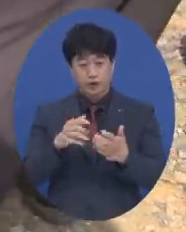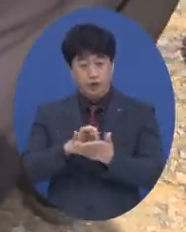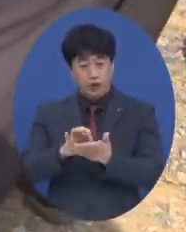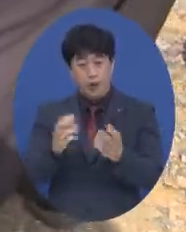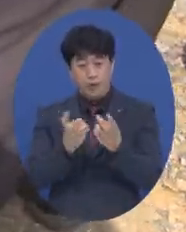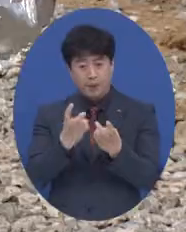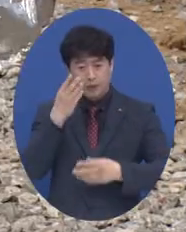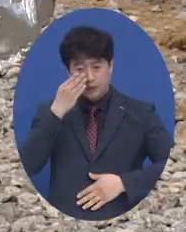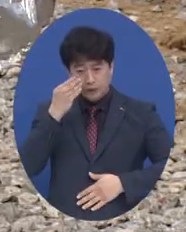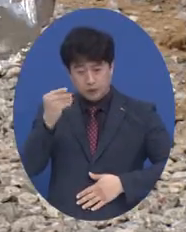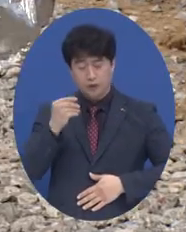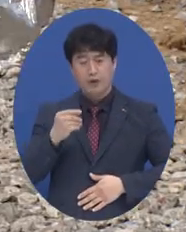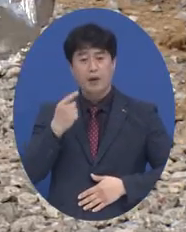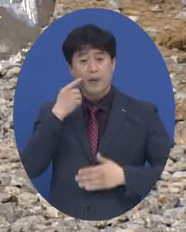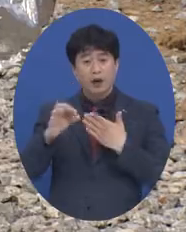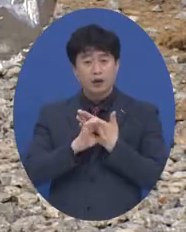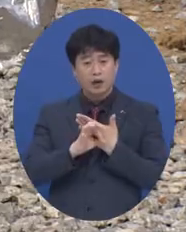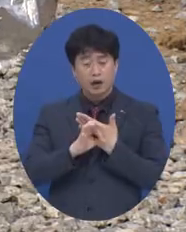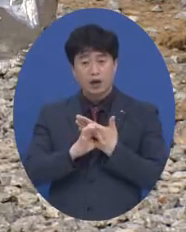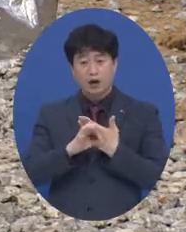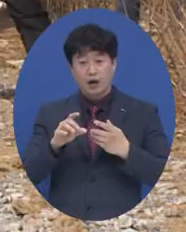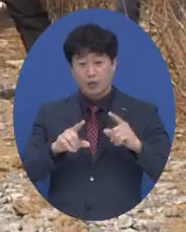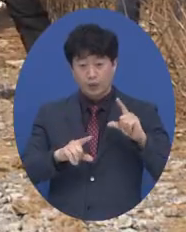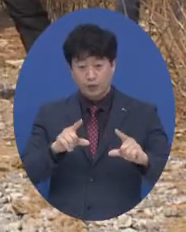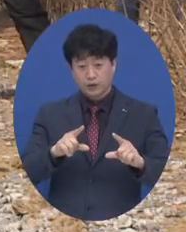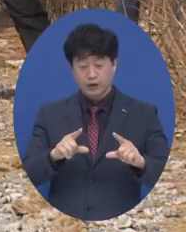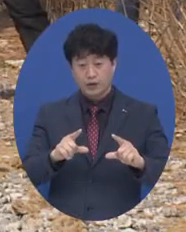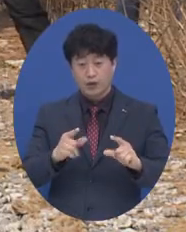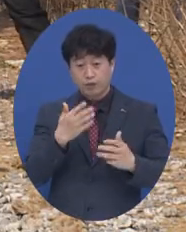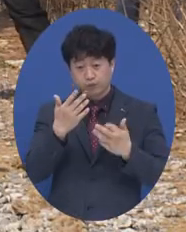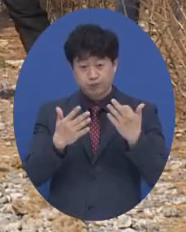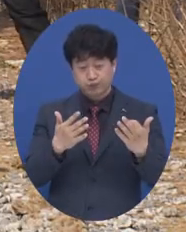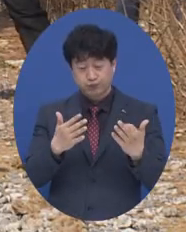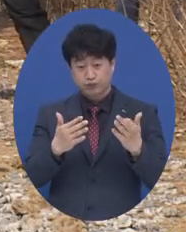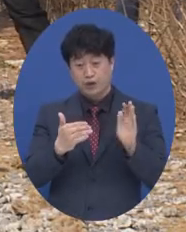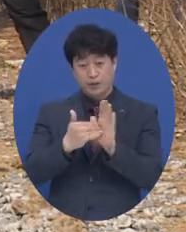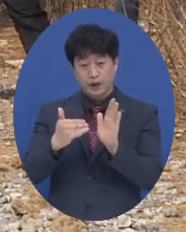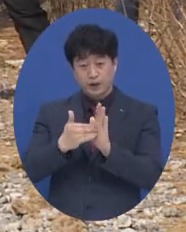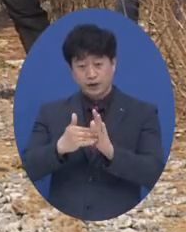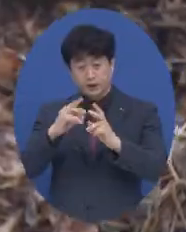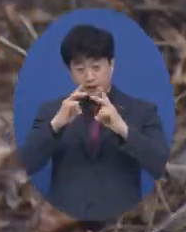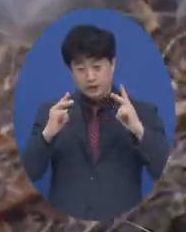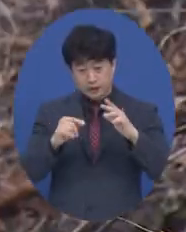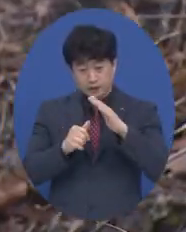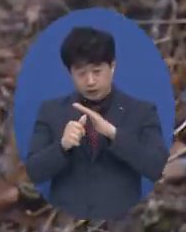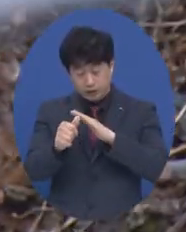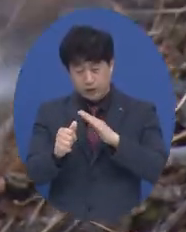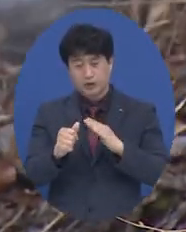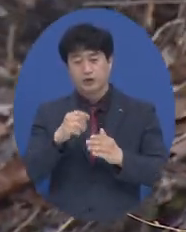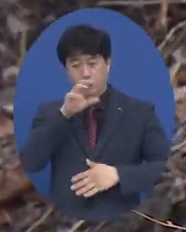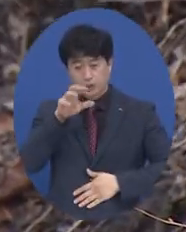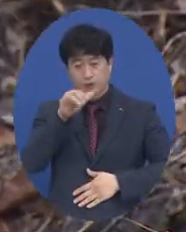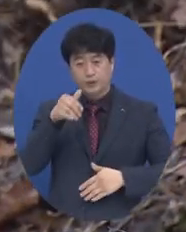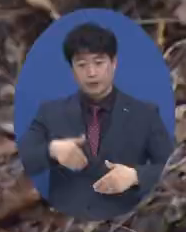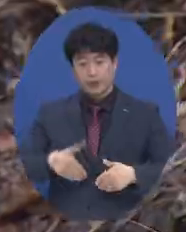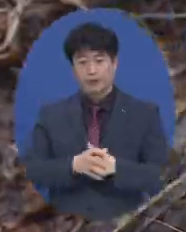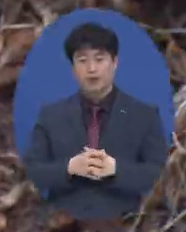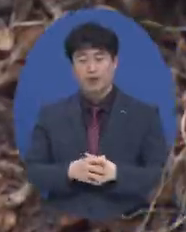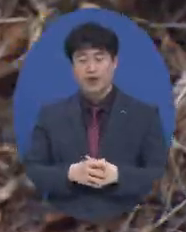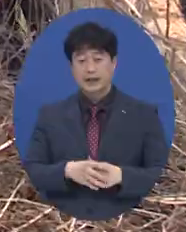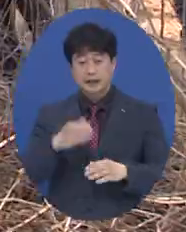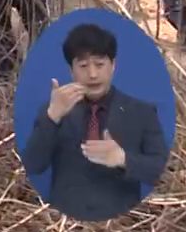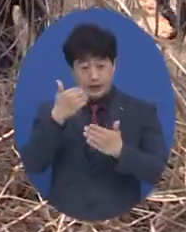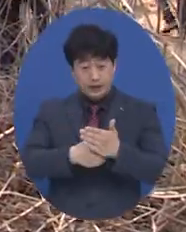방법을 익히고 만일의 상황에 대비해 방염 텐트에 들어가는 연습도 합니다 3 불이 났을 때 잠 불을